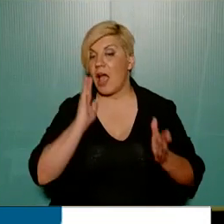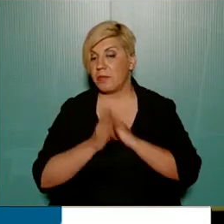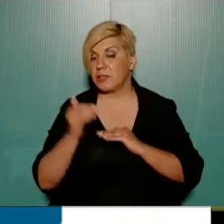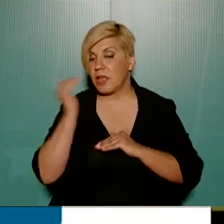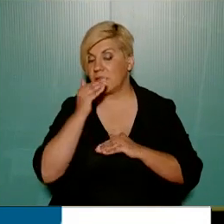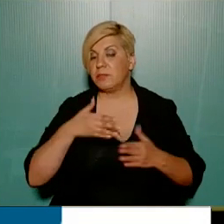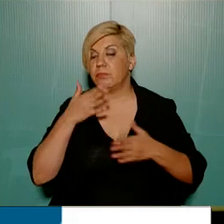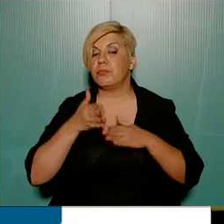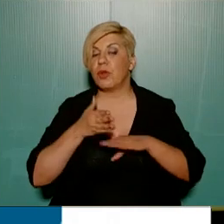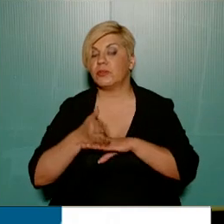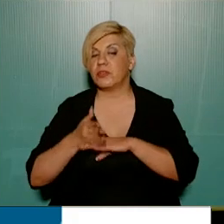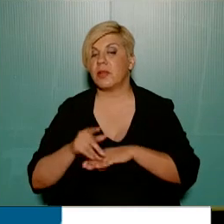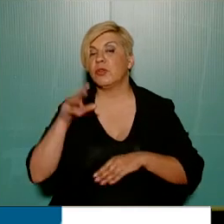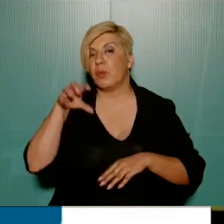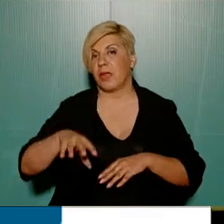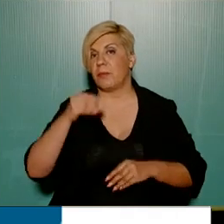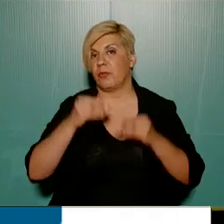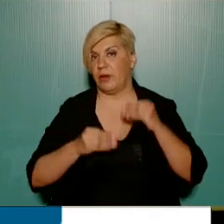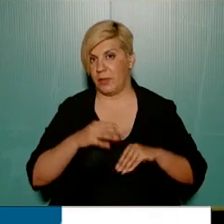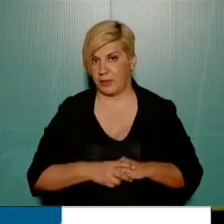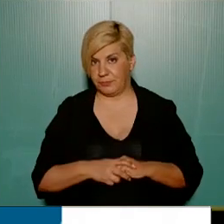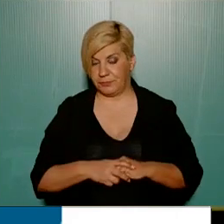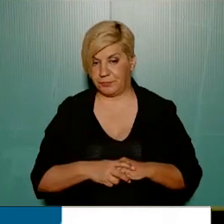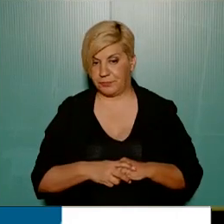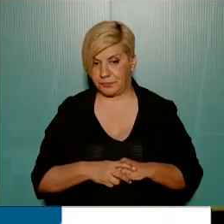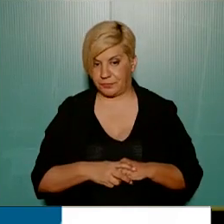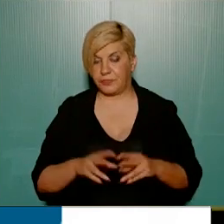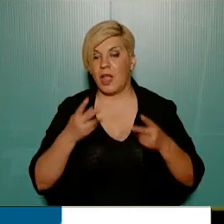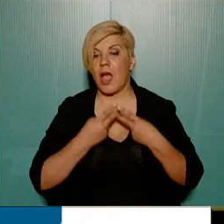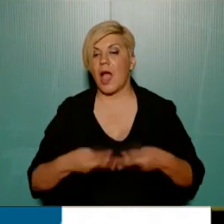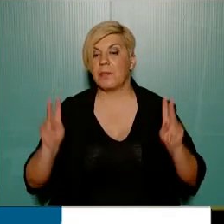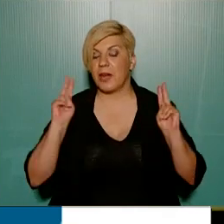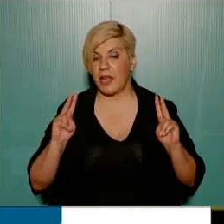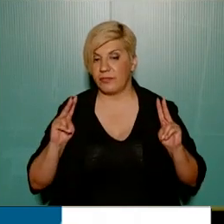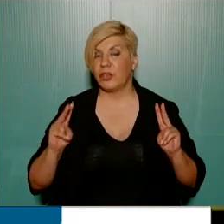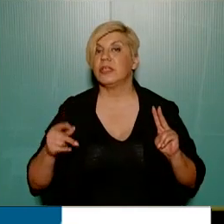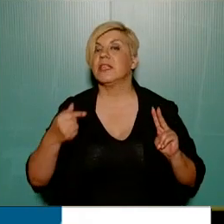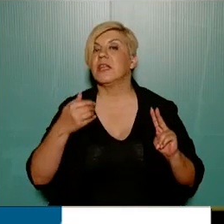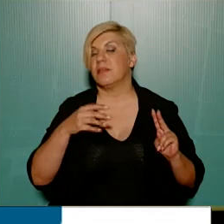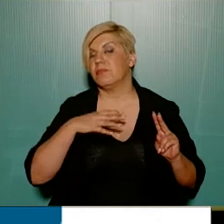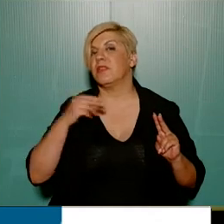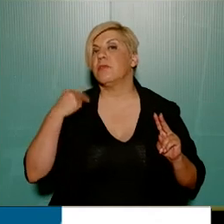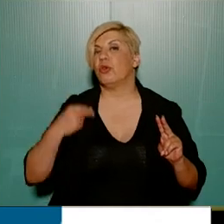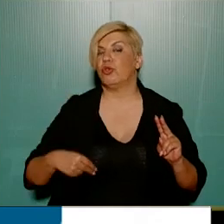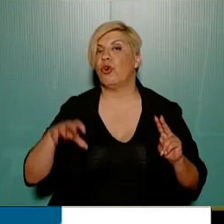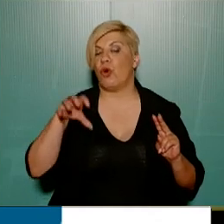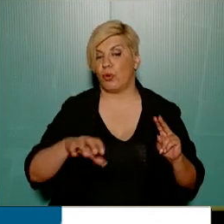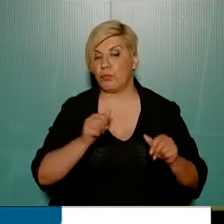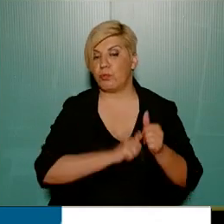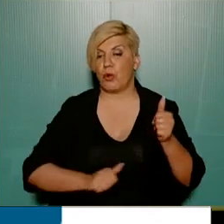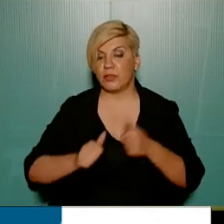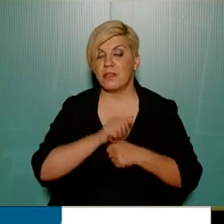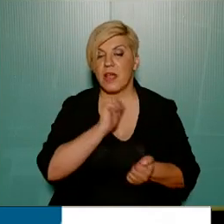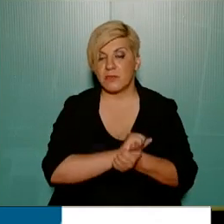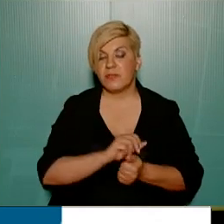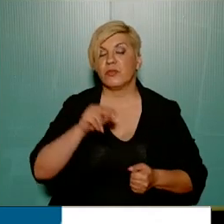ταχύτερη πρόσβαση στα επιμέρους τοπικά προβλήματα. Απελευθέρωση κοινόχρηστων χώρων. Προτάξαμε ως προτεραιότητα τη